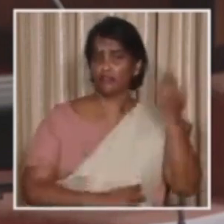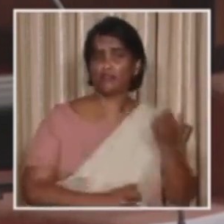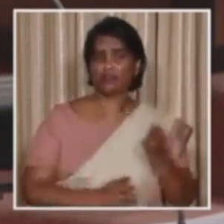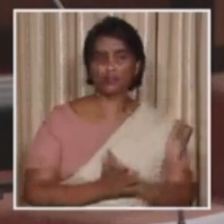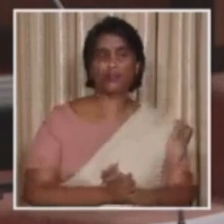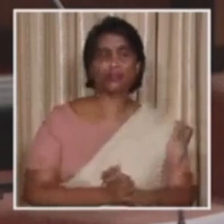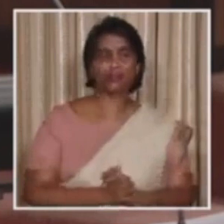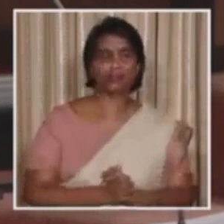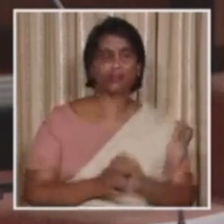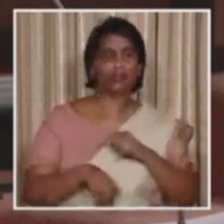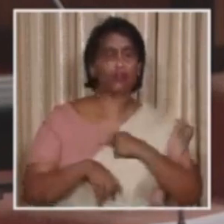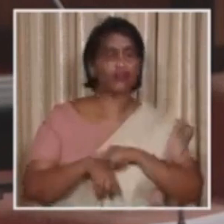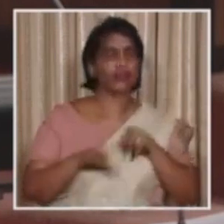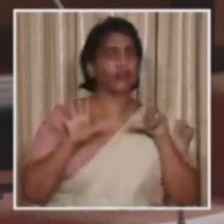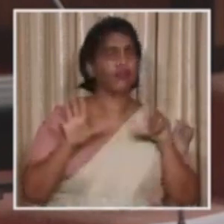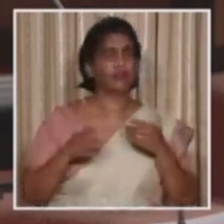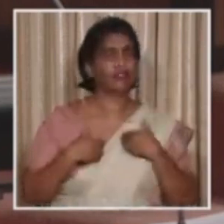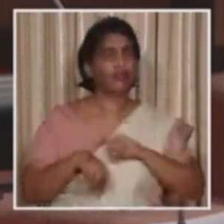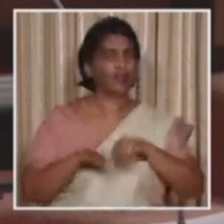எனக்கு 7 நிமிஷம்